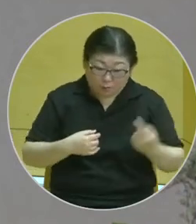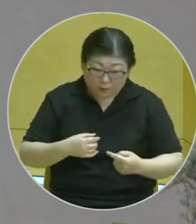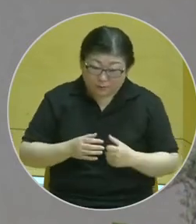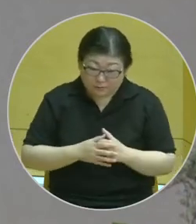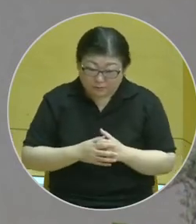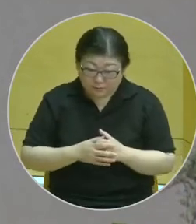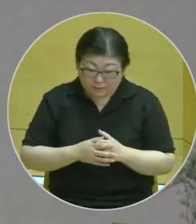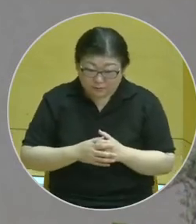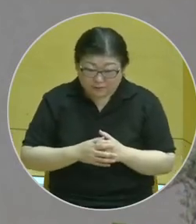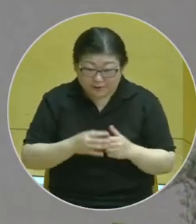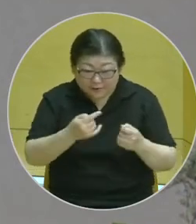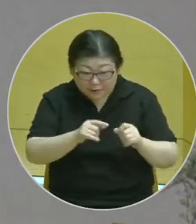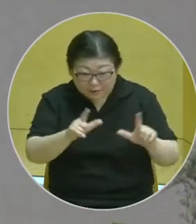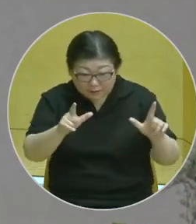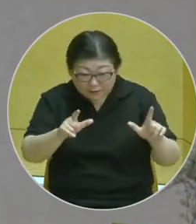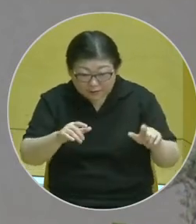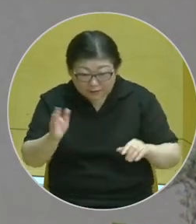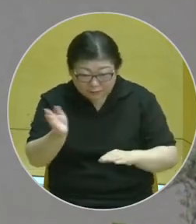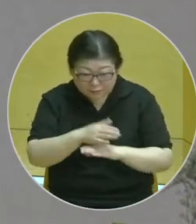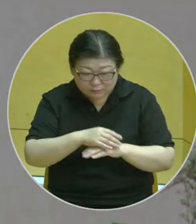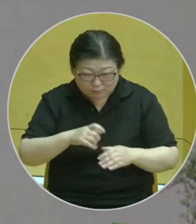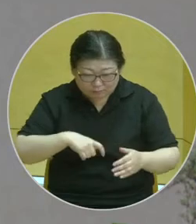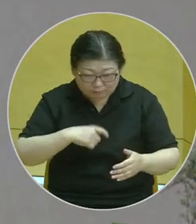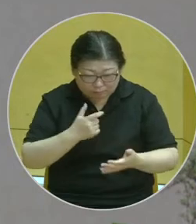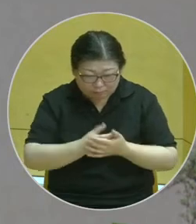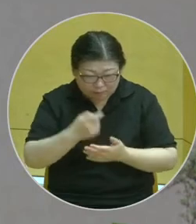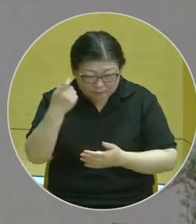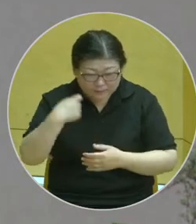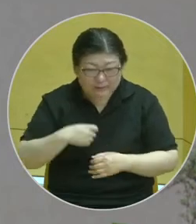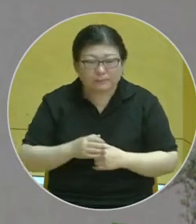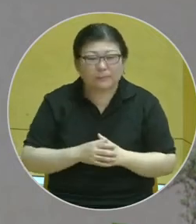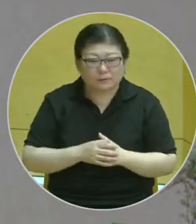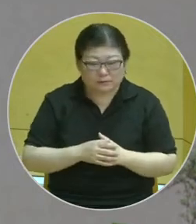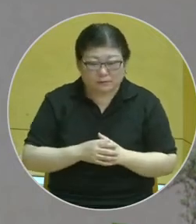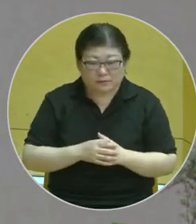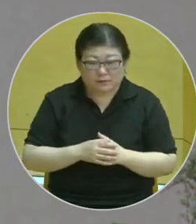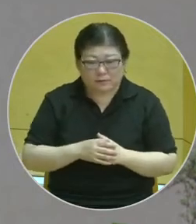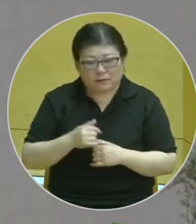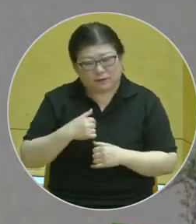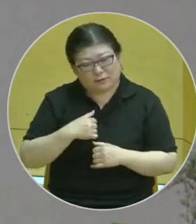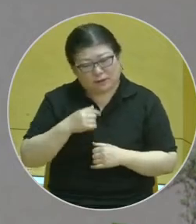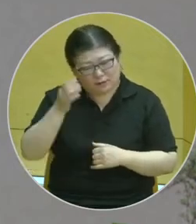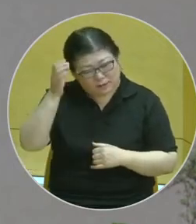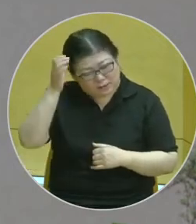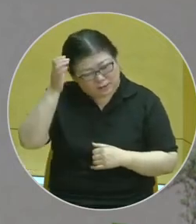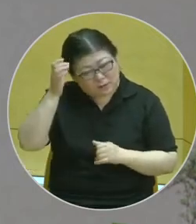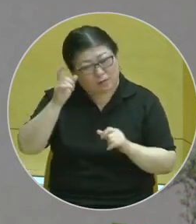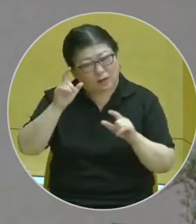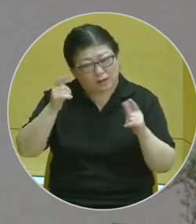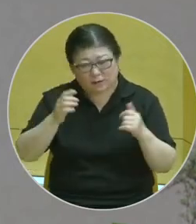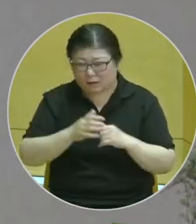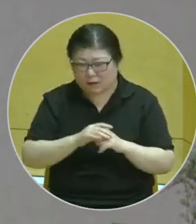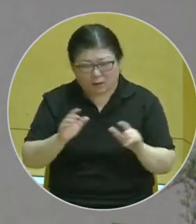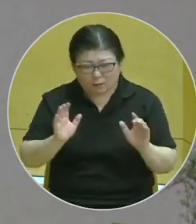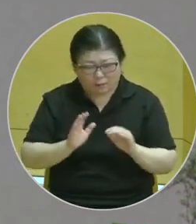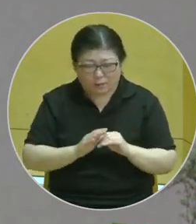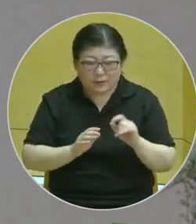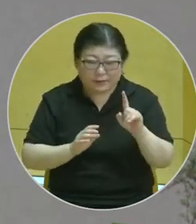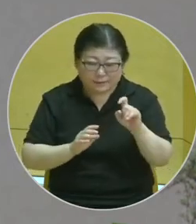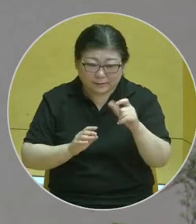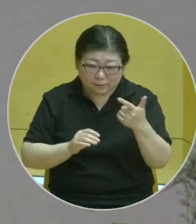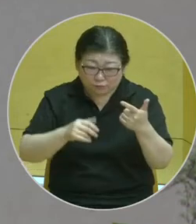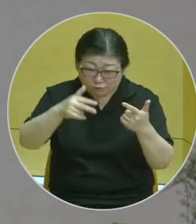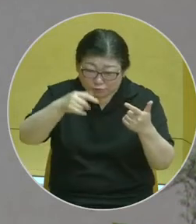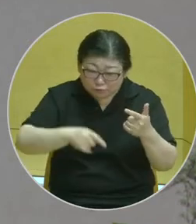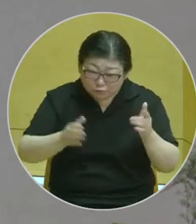왔더니 첫날부터 속았다는 느낌 밖에 안 들었다는 것입니다 별로 자기가 기대했던 것이 아니라 이건 뭔가 16조 동안과 미워서